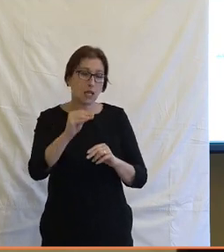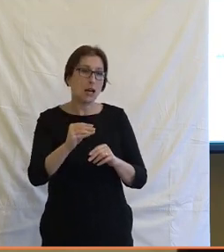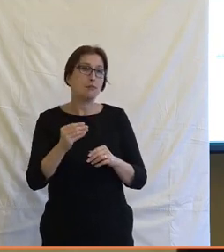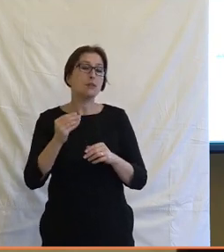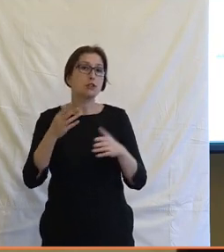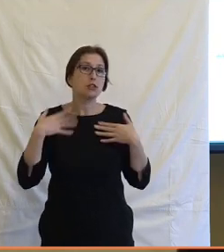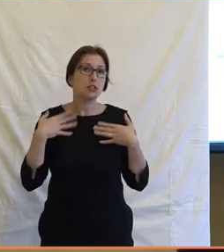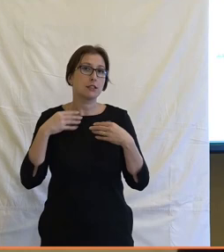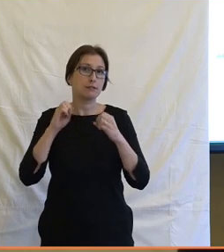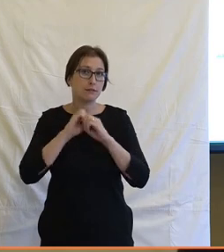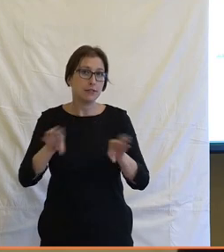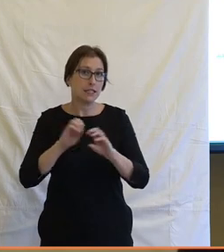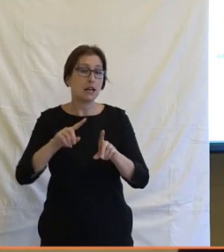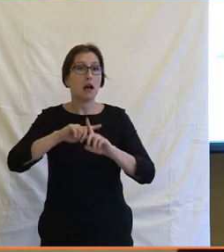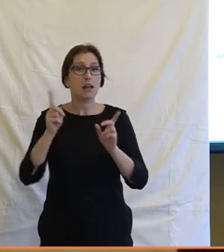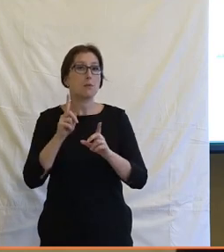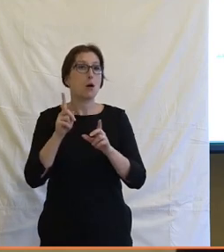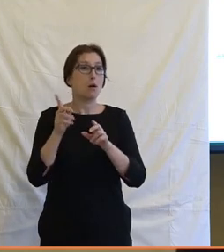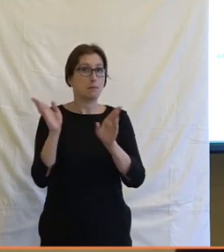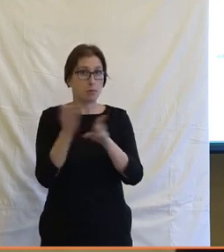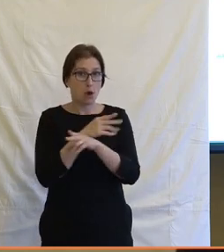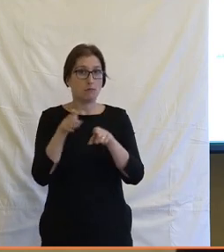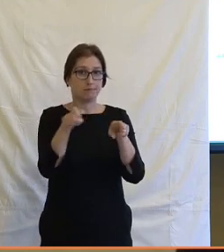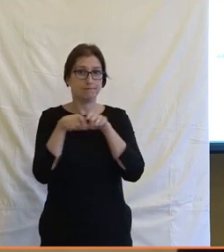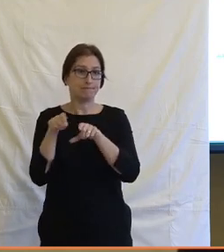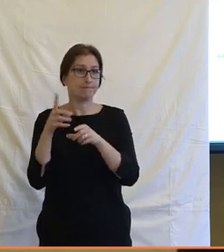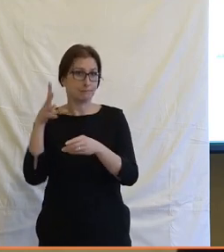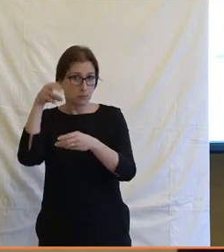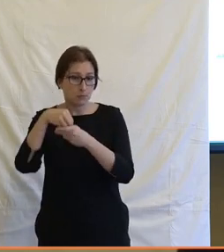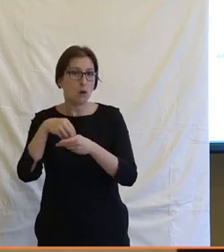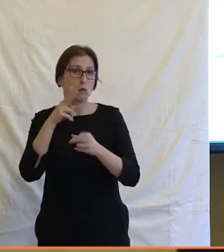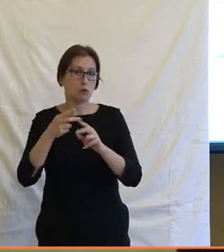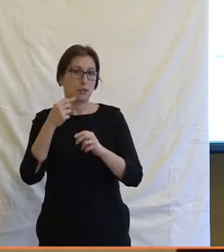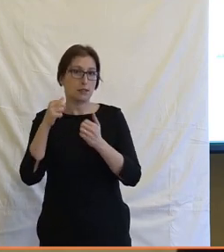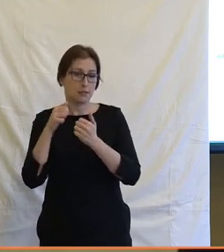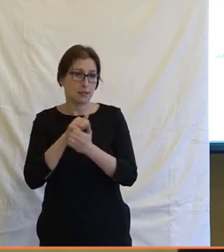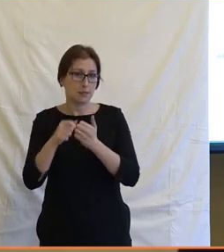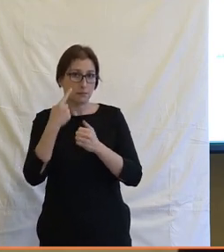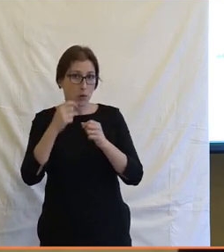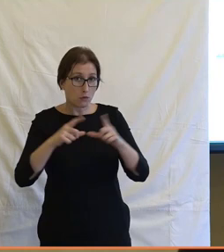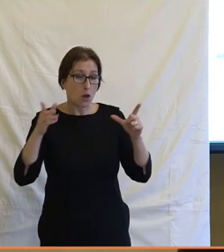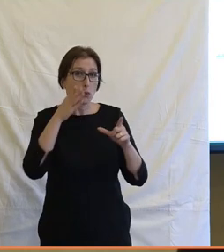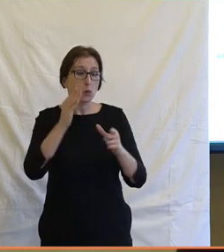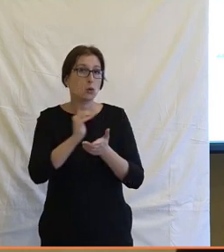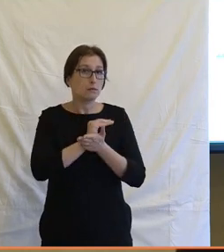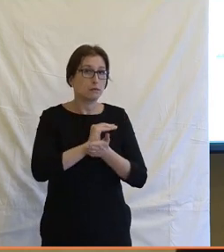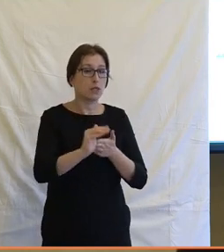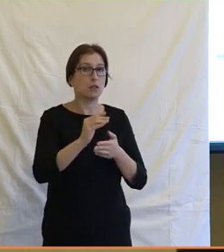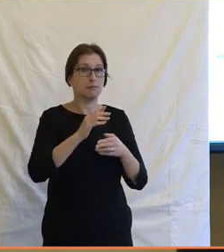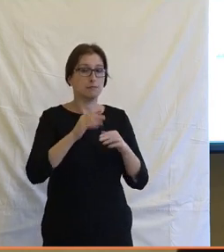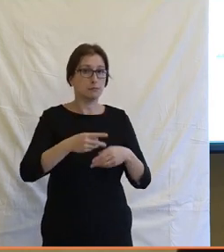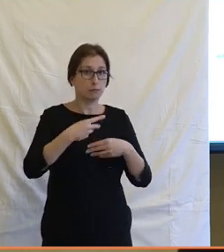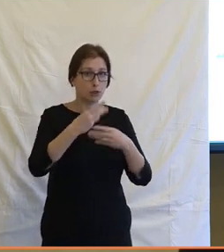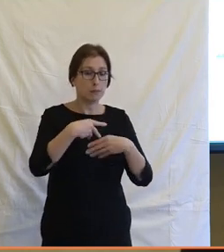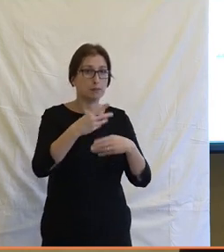přímý přenos nebo potom záznam. Samozřejmě je zpřístupnění té akce, to znamená přepis mluveného slova a